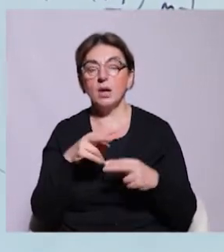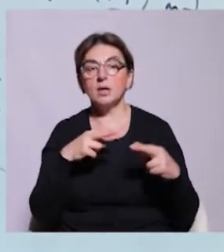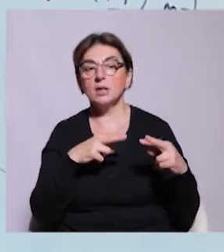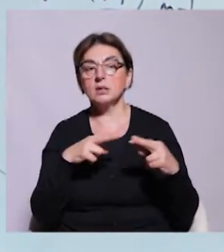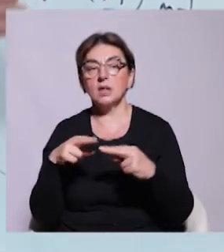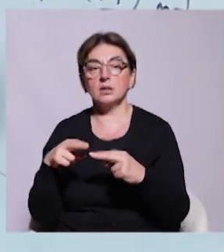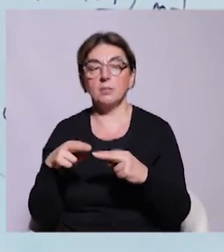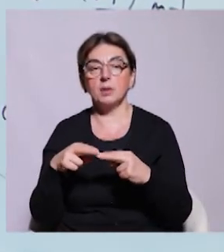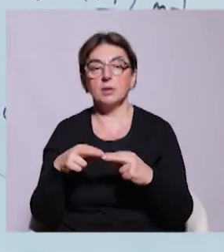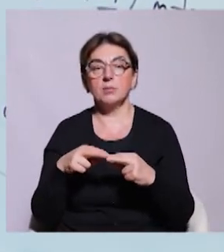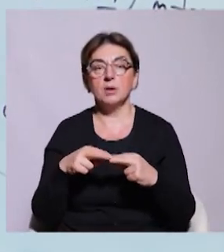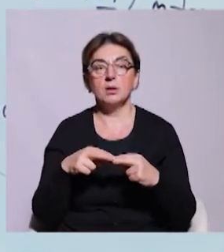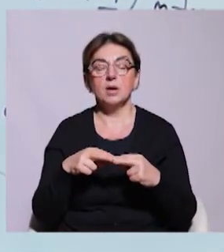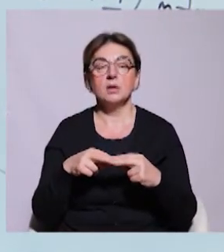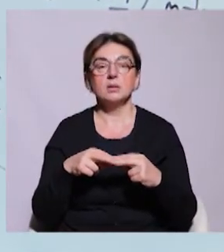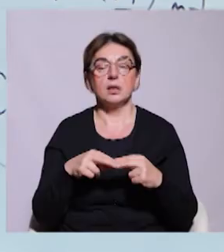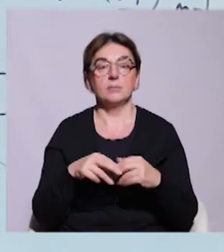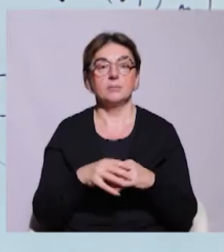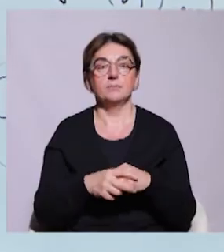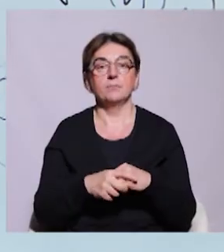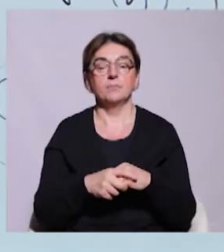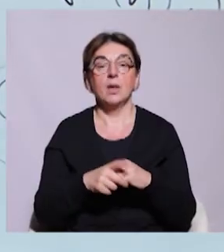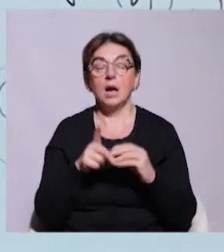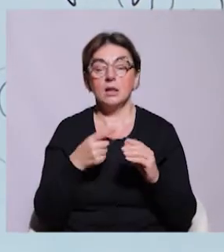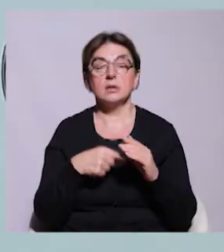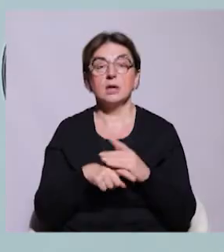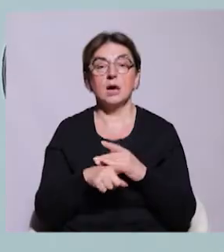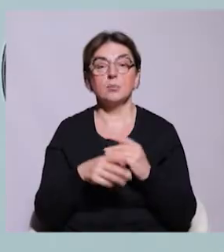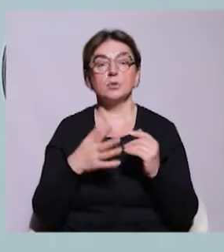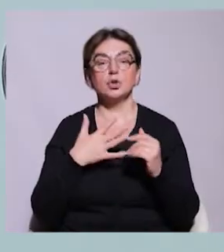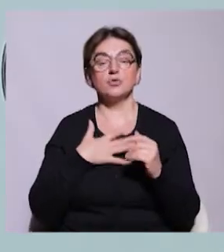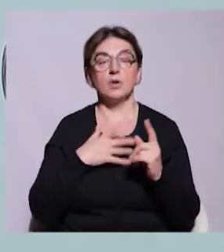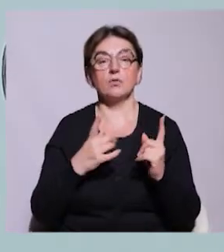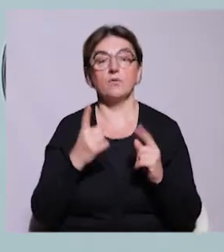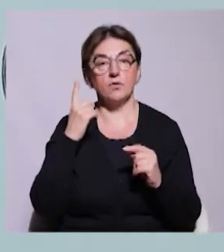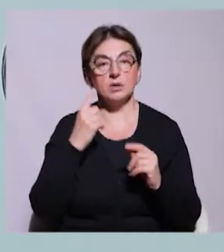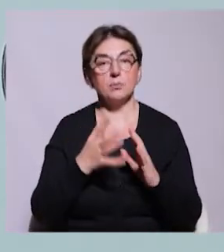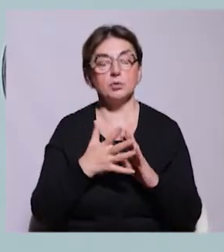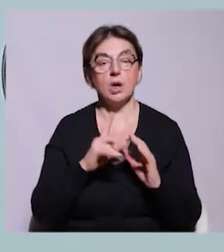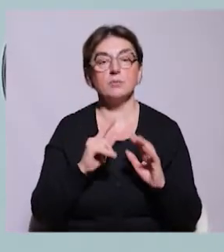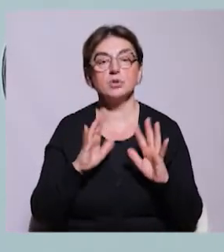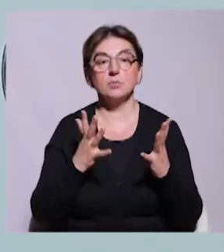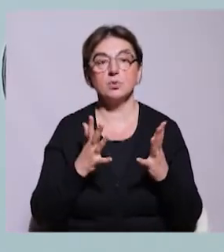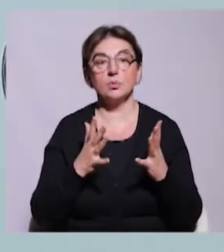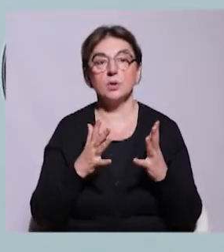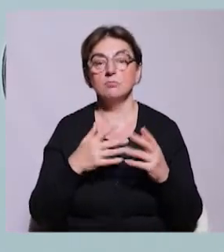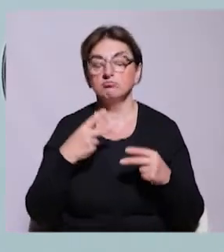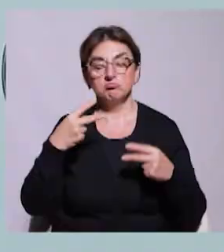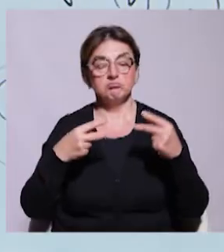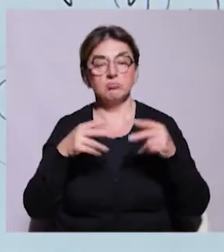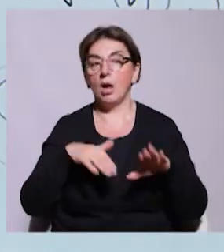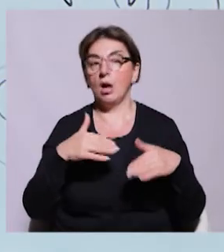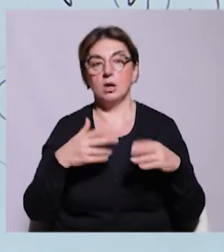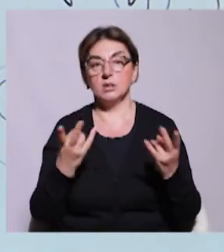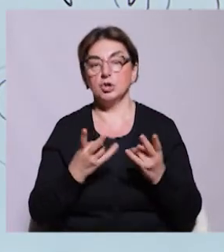ანუ აღებულშვის და მიღებულშვის ნებისმიერი ნივთიერების შემადგენელი ატომები არის თანაბრად. აქედან გამომდინარე, ჩვენ ხვდებით, რომ ამ შემთხვევაში